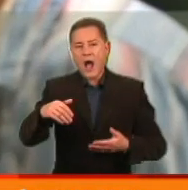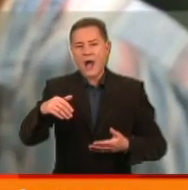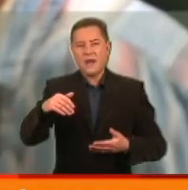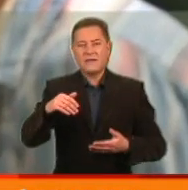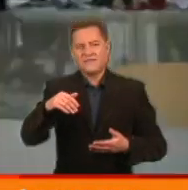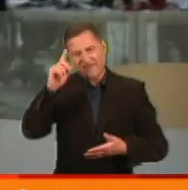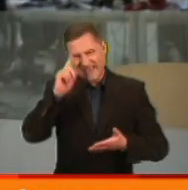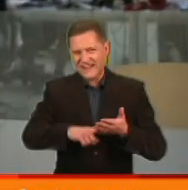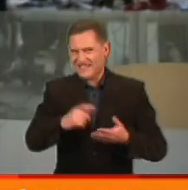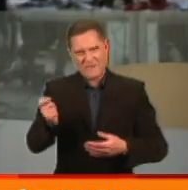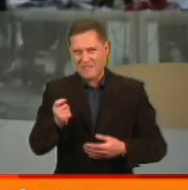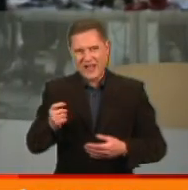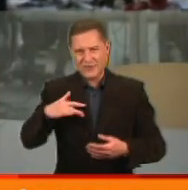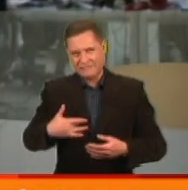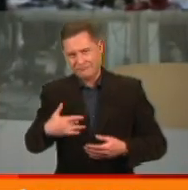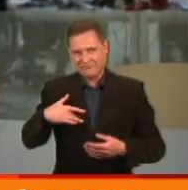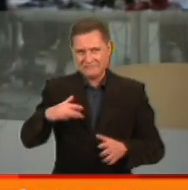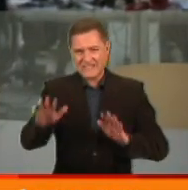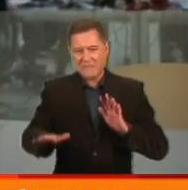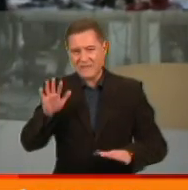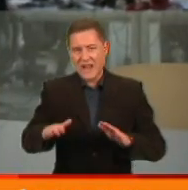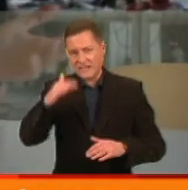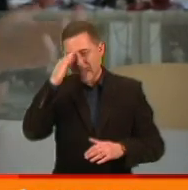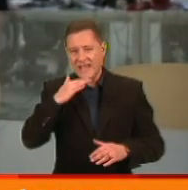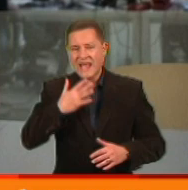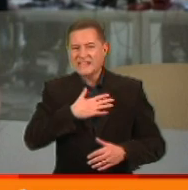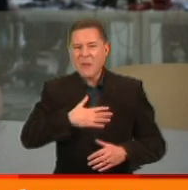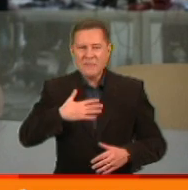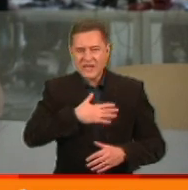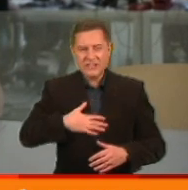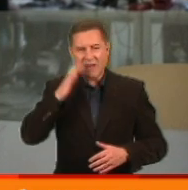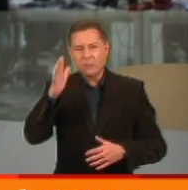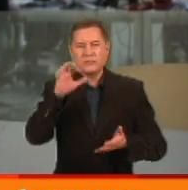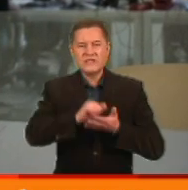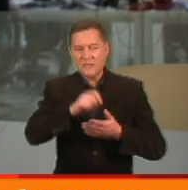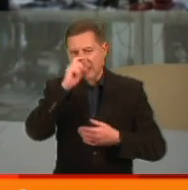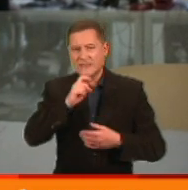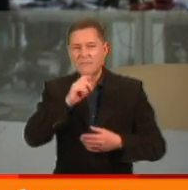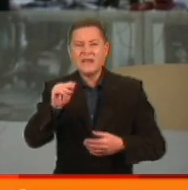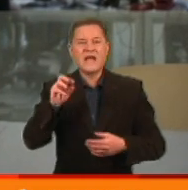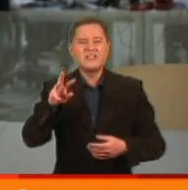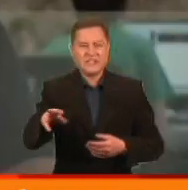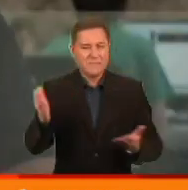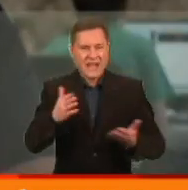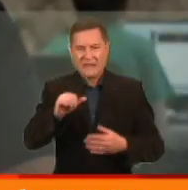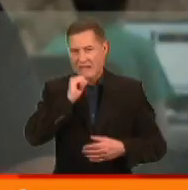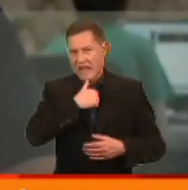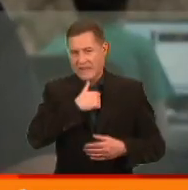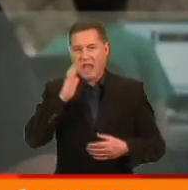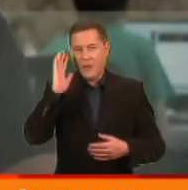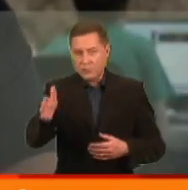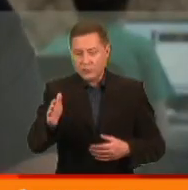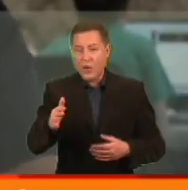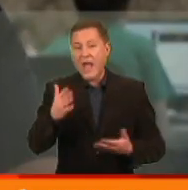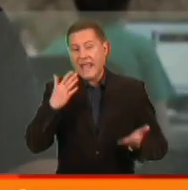мало. Ну, отець теж переживав, що я там буду займатися непонятно чим там і яким-то лентяєм буду. Якщо перше там